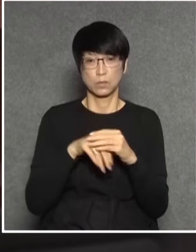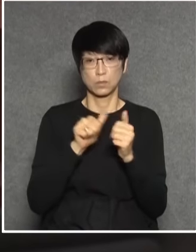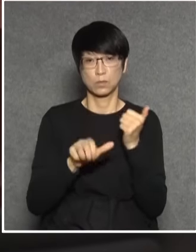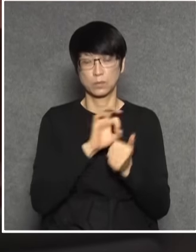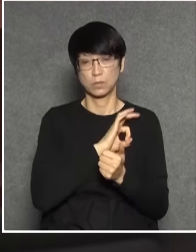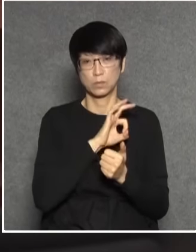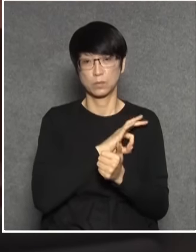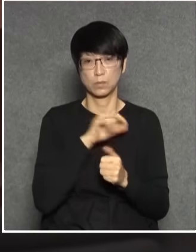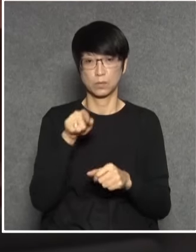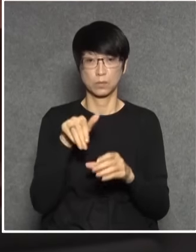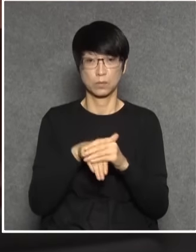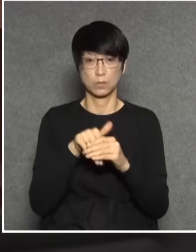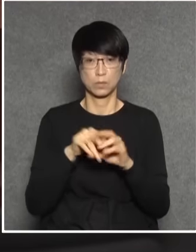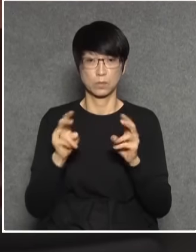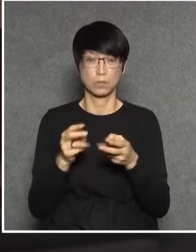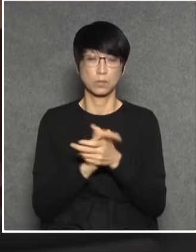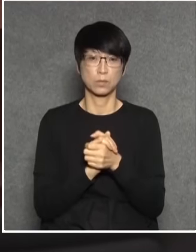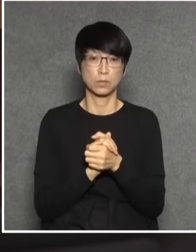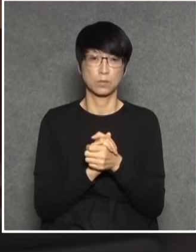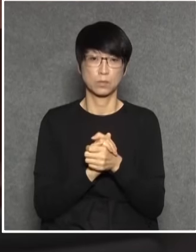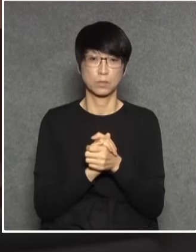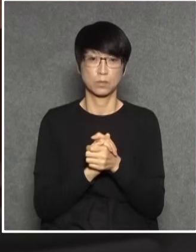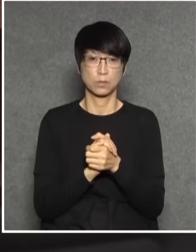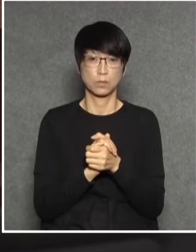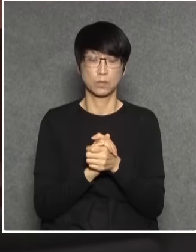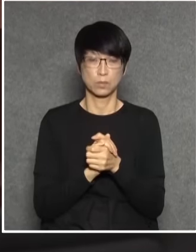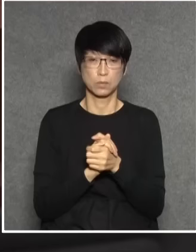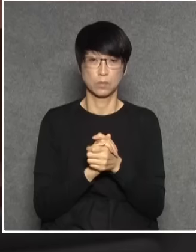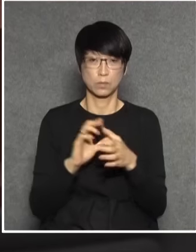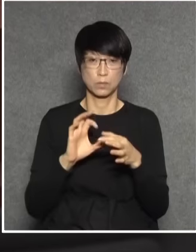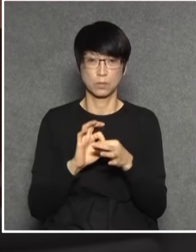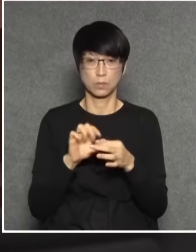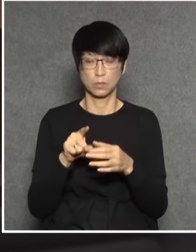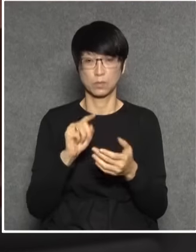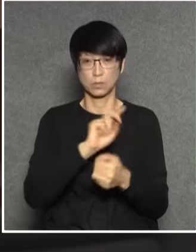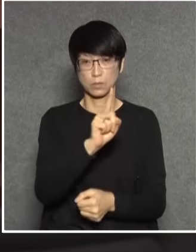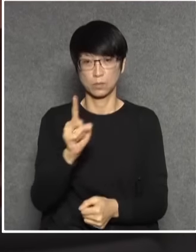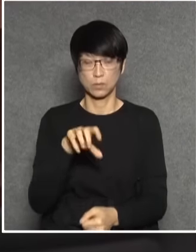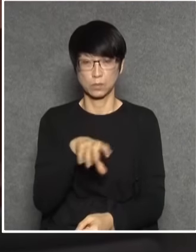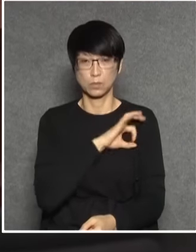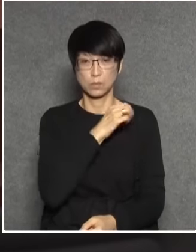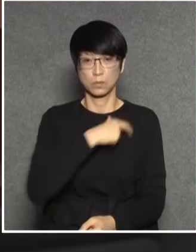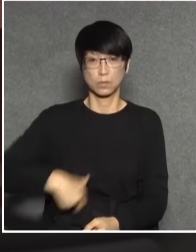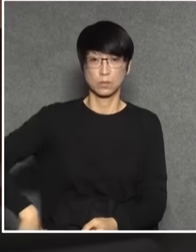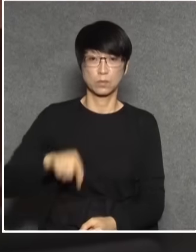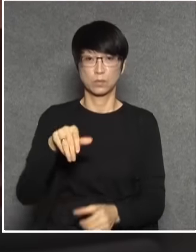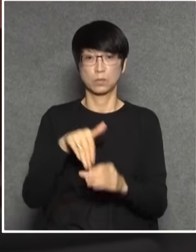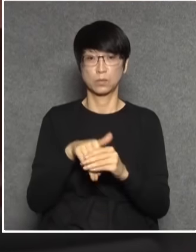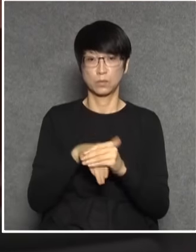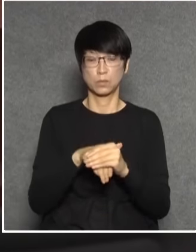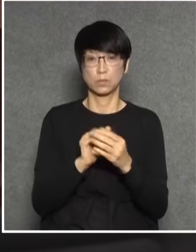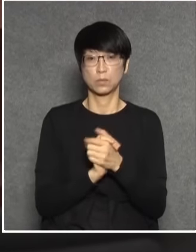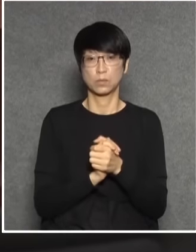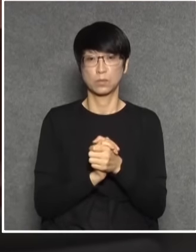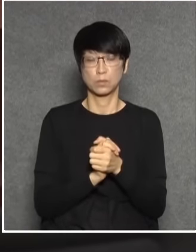舉行的選舉刪引號，以及開引號就為選出任何區議會的議員而舉行的選舉刪引號的提